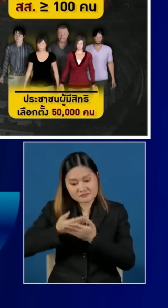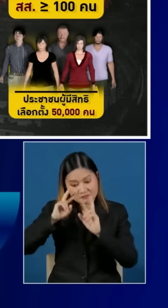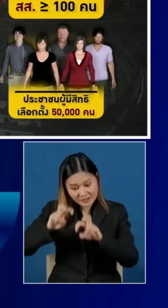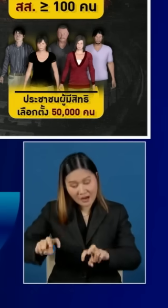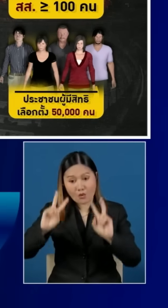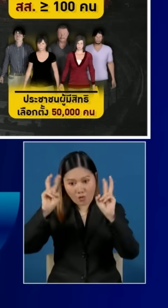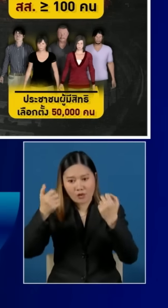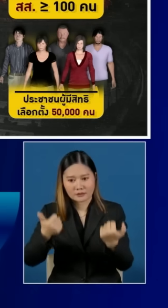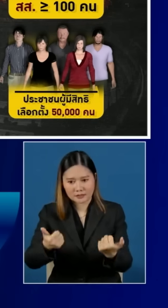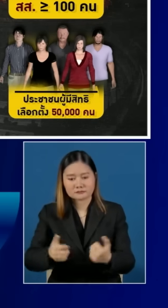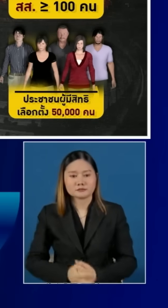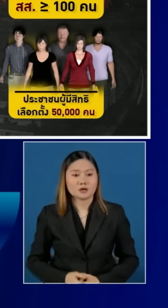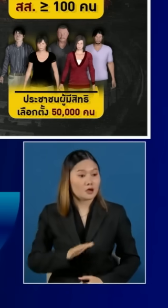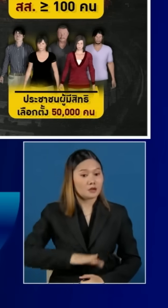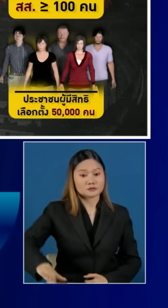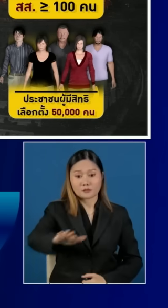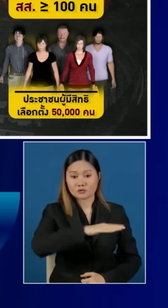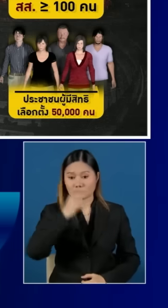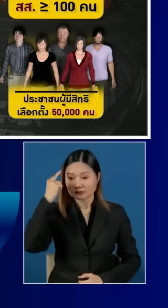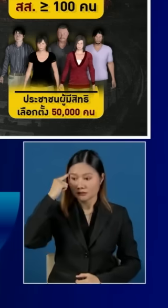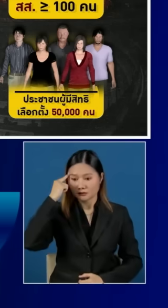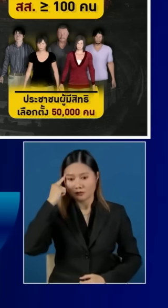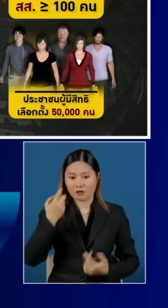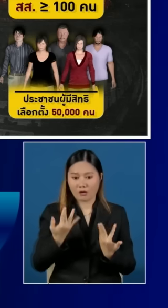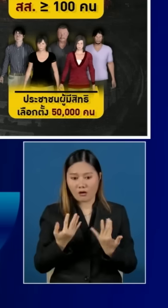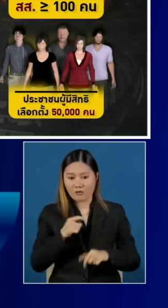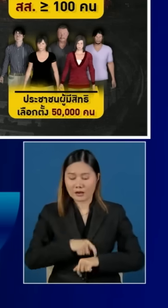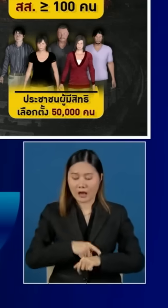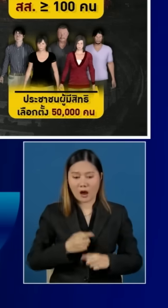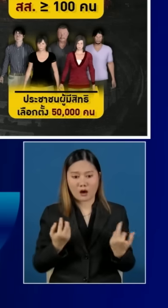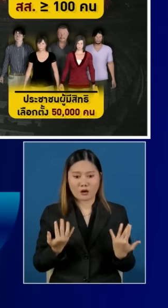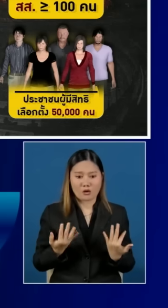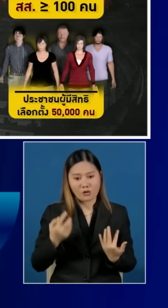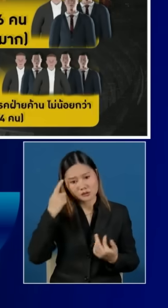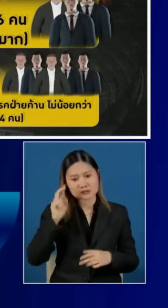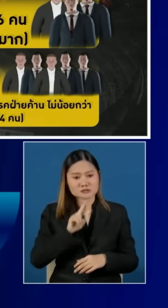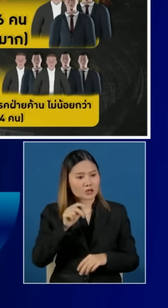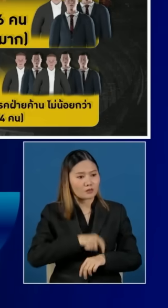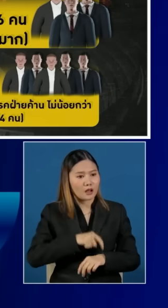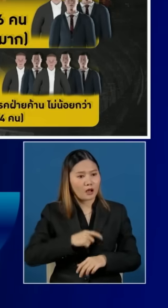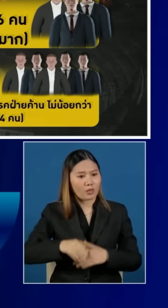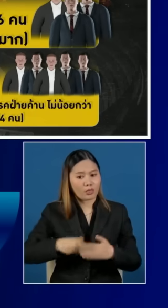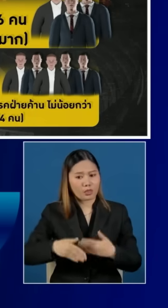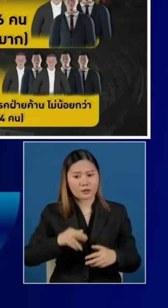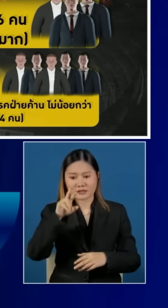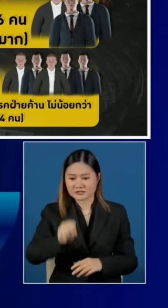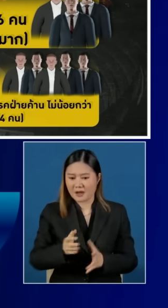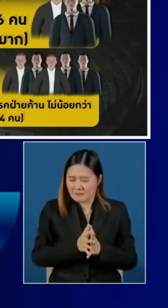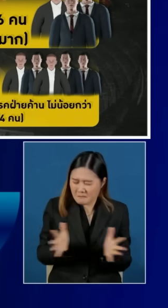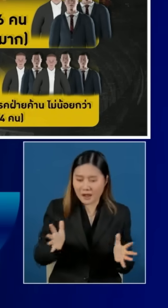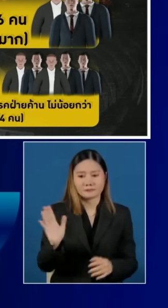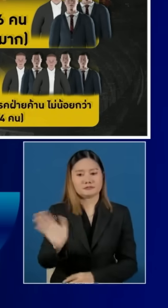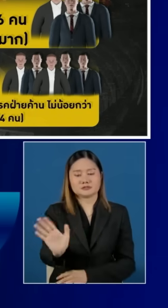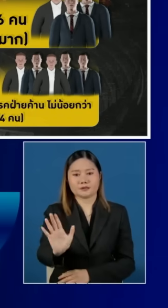นี้พวกเราไม่ได้มีเจตนาที่จะประวิงเวลาพวกเราไม่ได้มีเจตนาที่จะต้องใช้เวลาของสภามากจนเกินไ